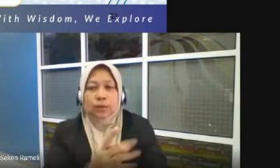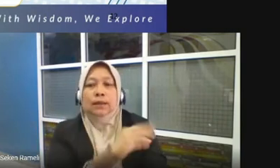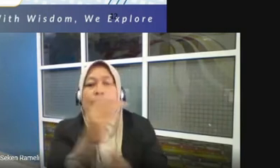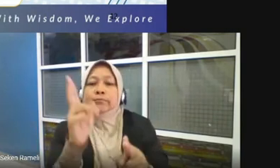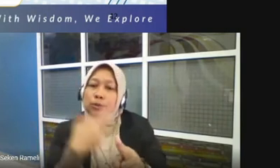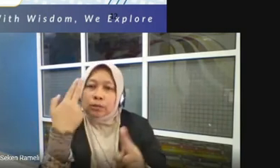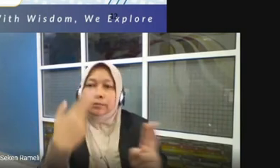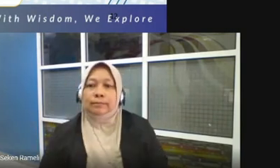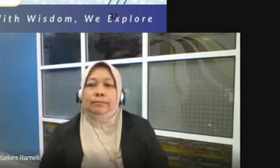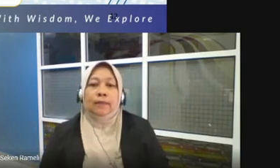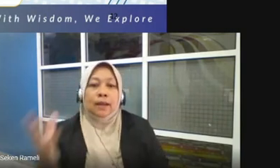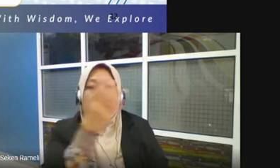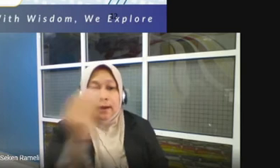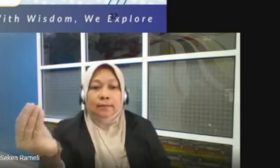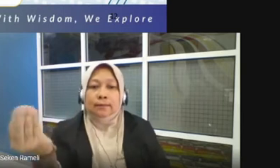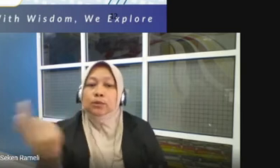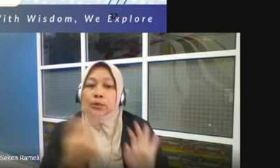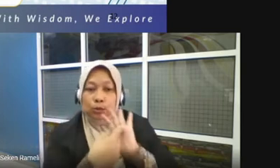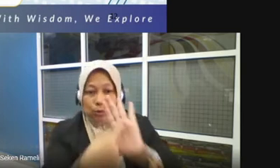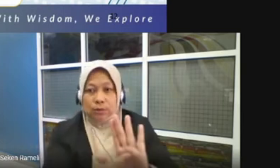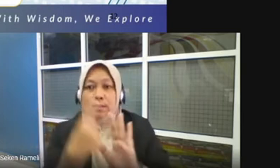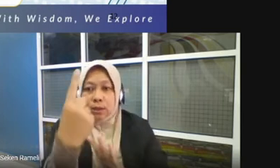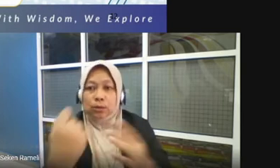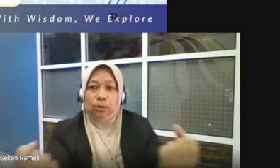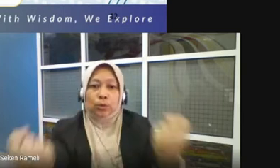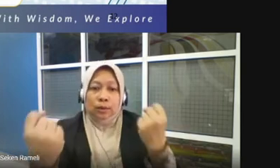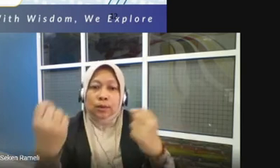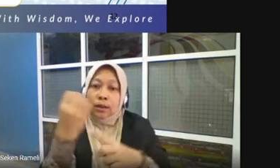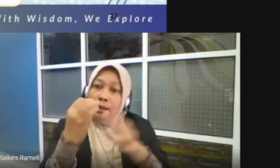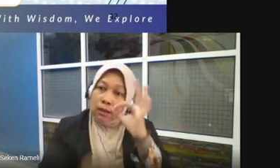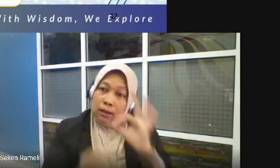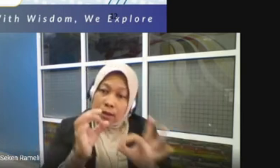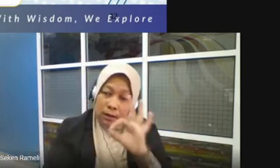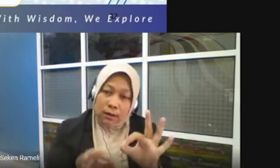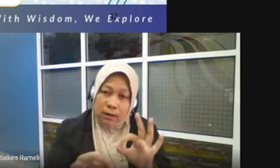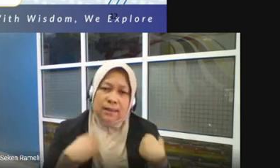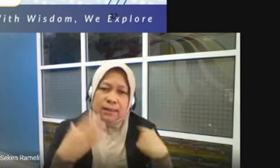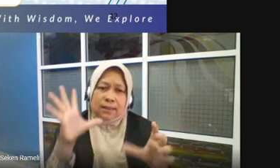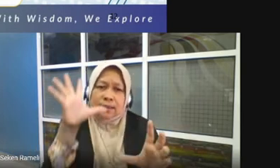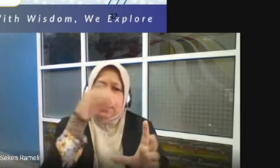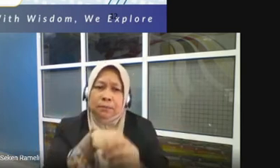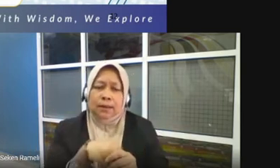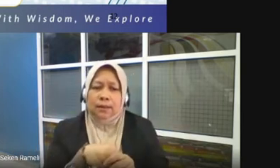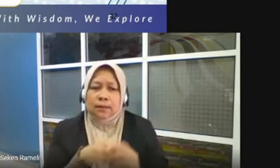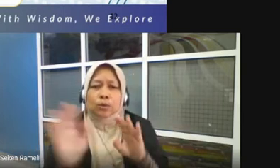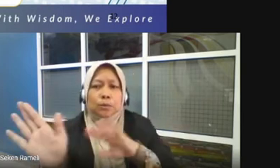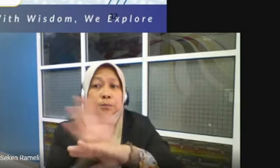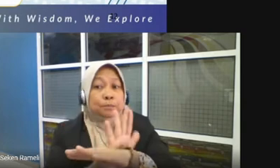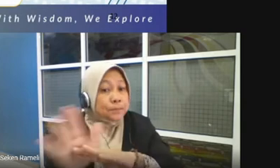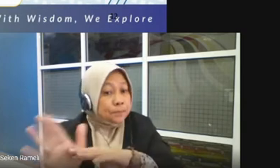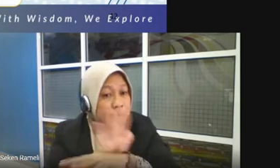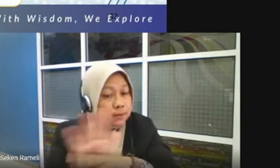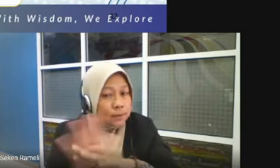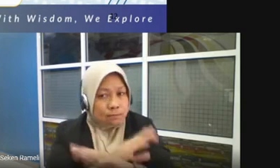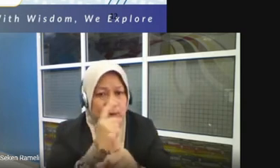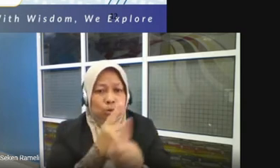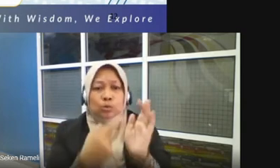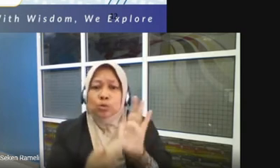ringkas. Dan juga cuba tonjolkan satu kekuatan, sekiranya kalau tuan-tuan dan puan-puan terlibat dalam perniagaan dan sebagainya,